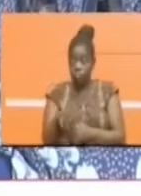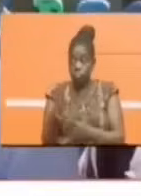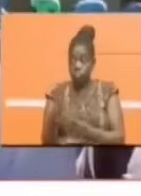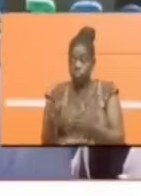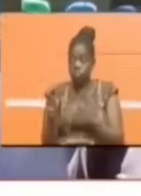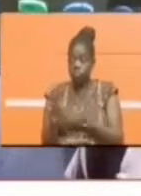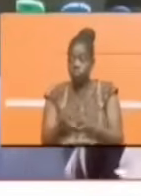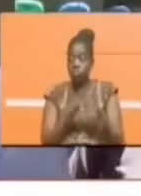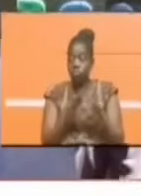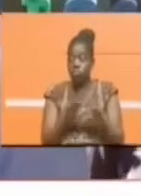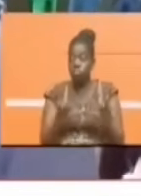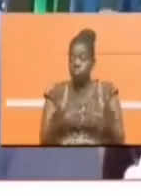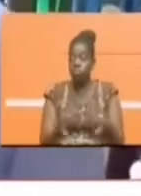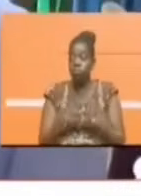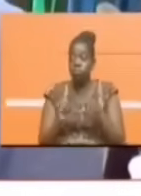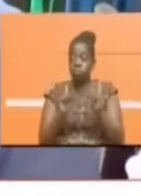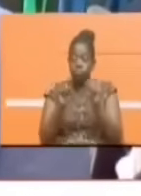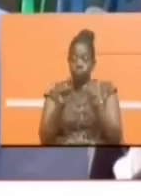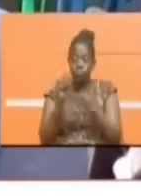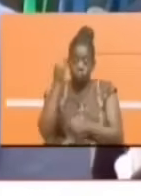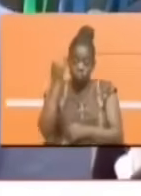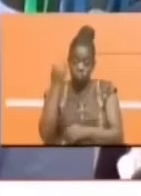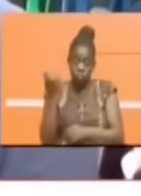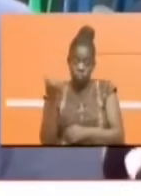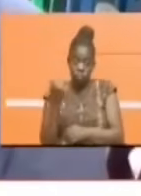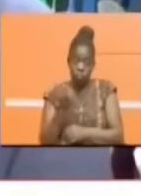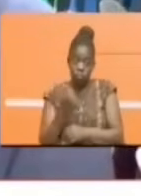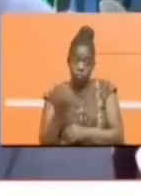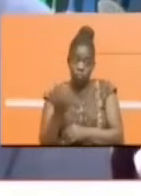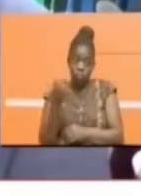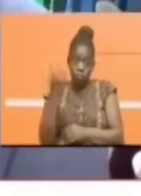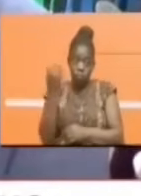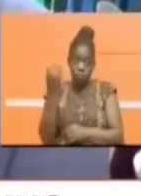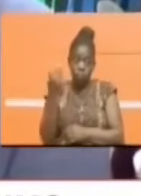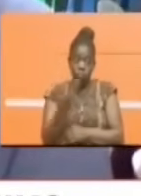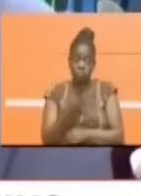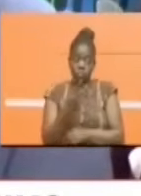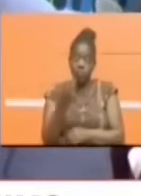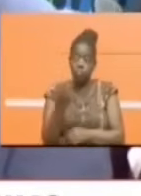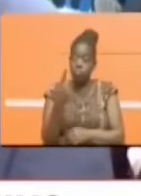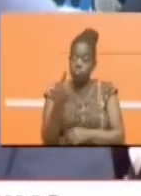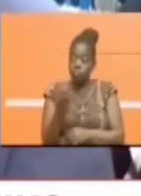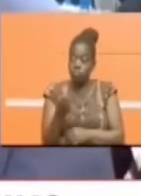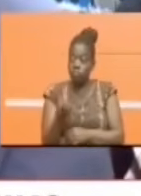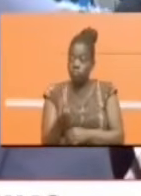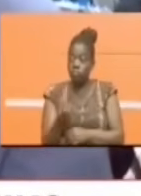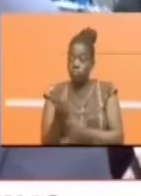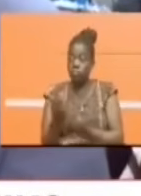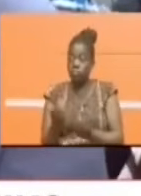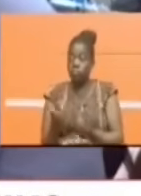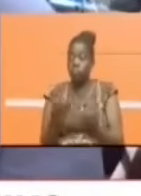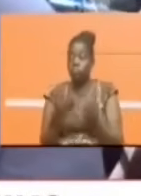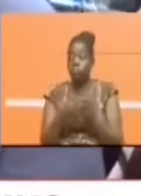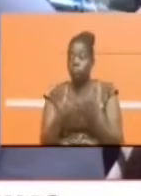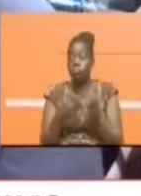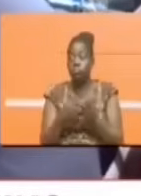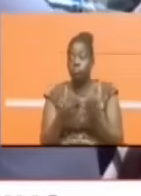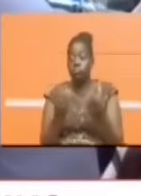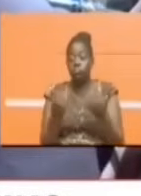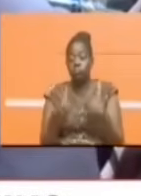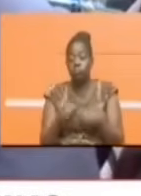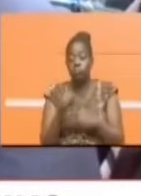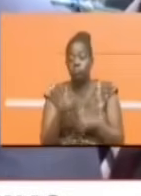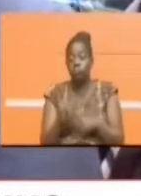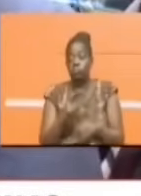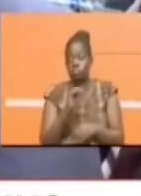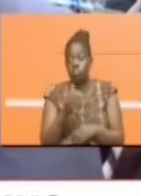ttaka twagenda mu kkooti kkooti ne wavayo judgment 2016 naye era alemeseza execution eyo